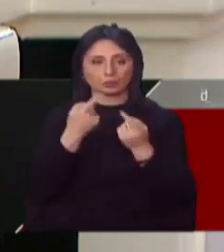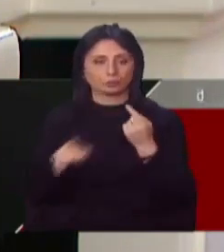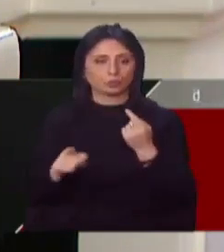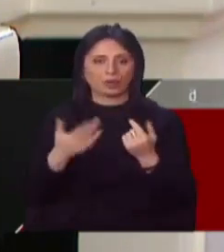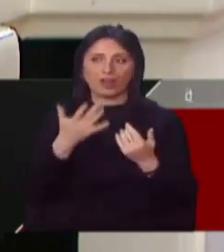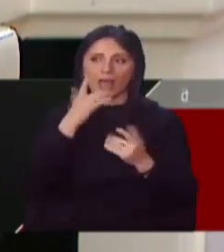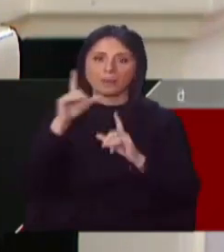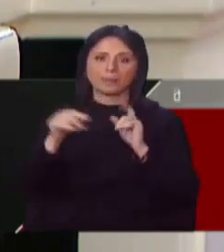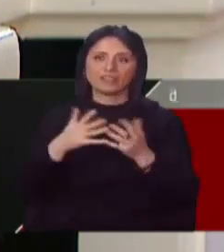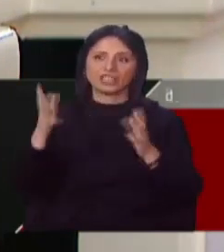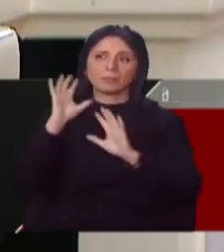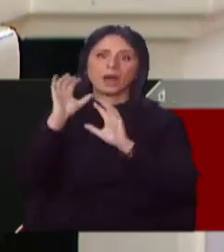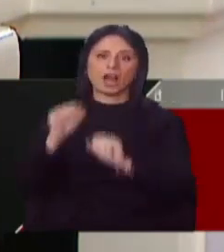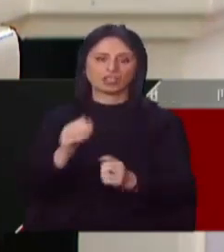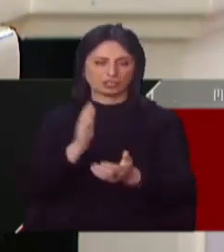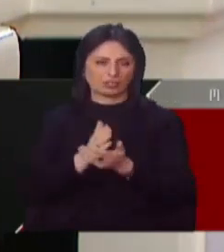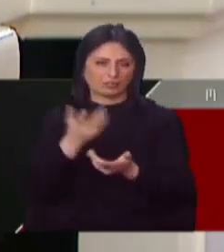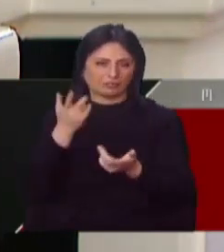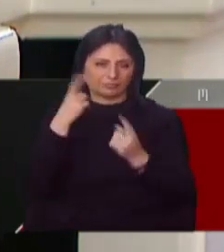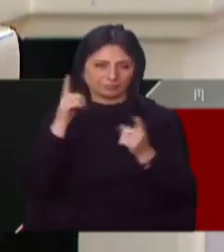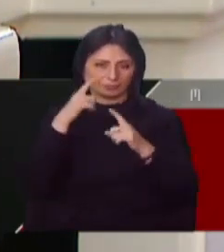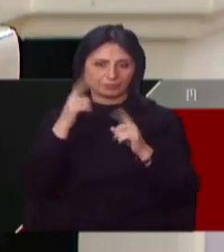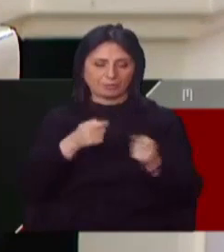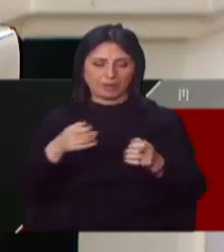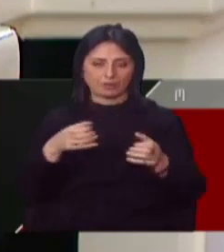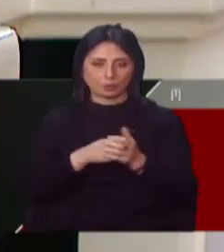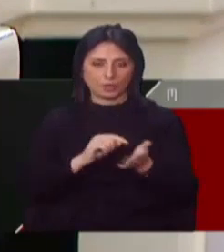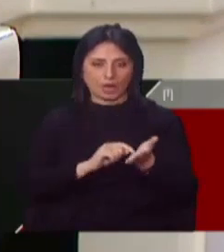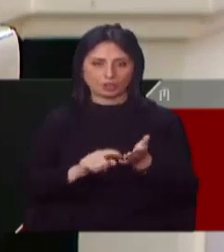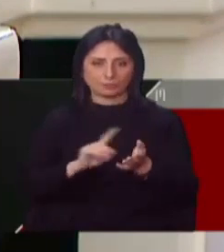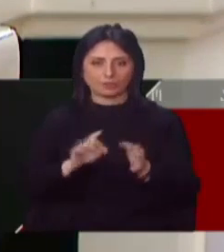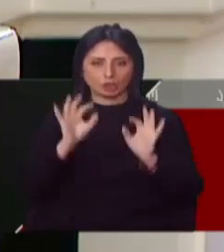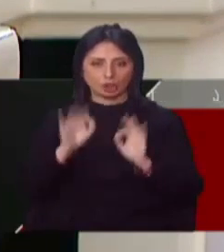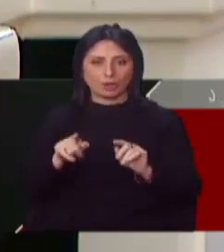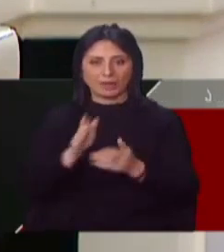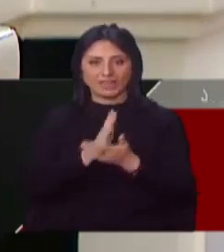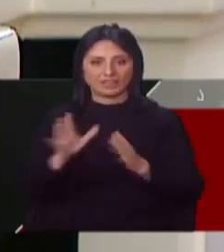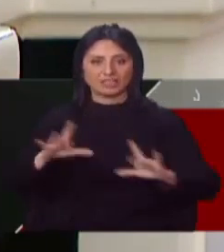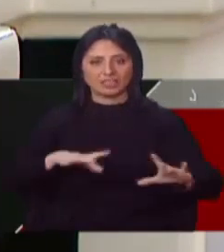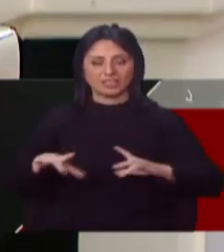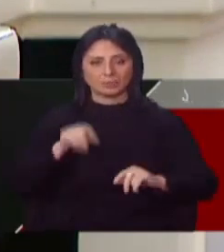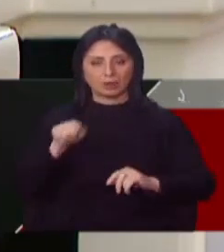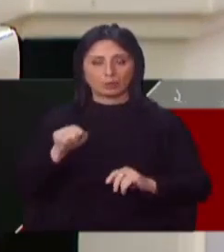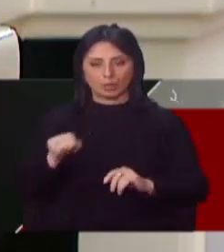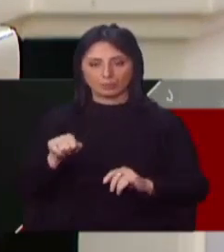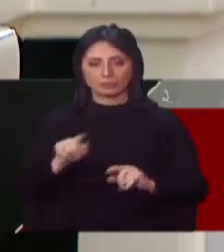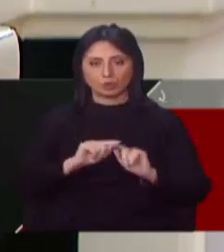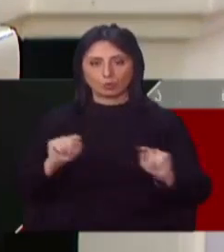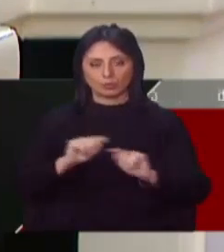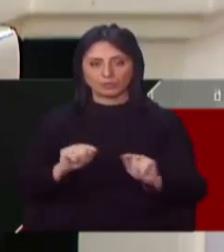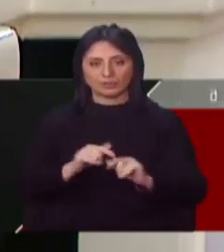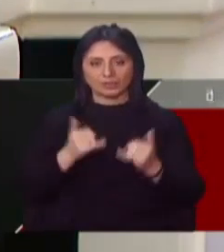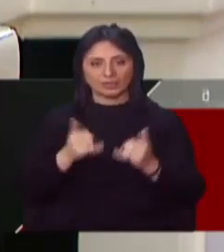mat emigrante și didim harda ce react, da amșem tuhași martuel gundi hasus osim, strom storet amnat și speculire, psa